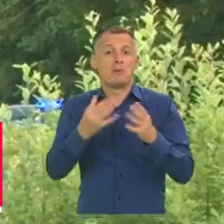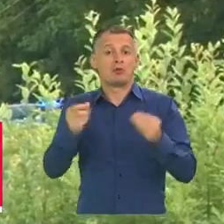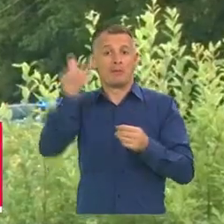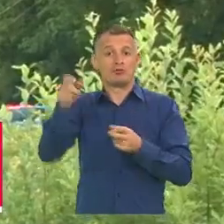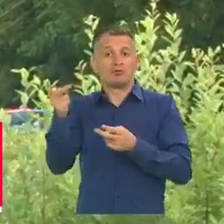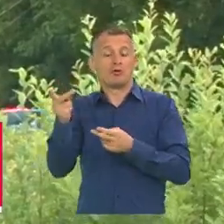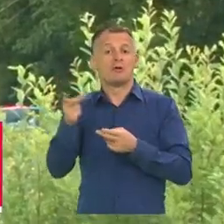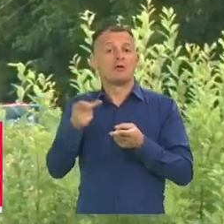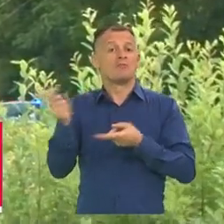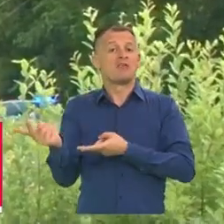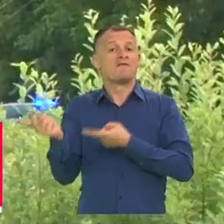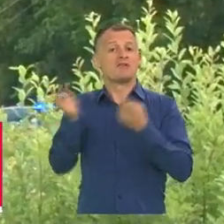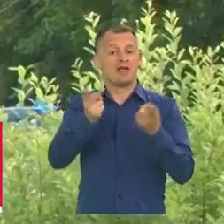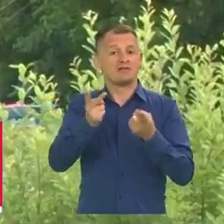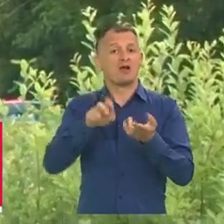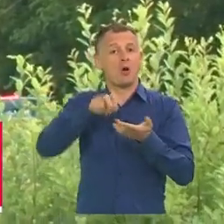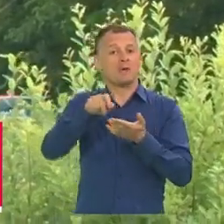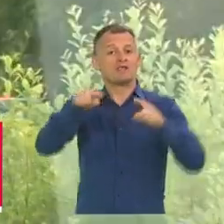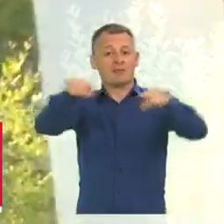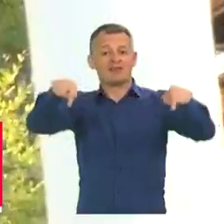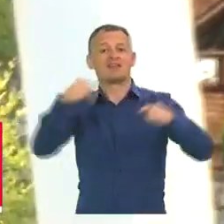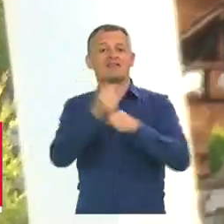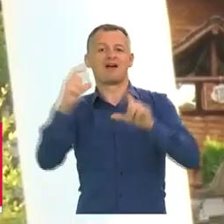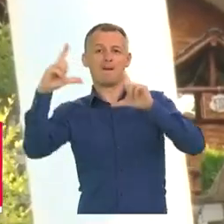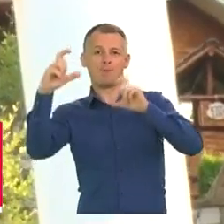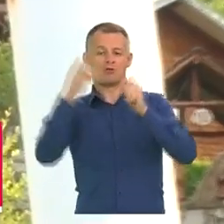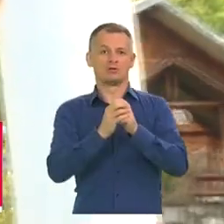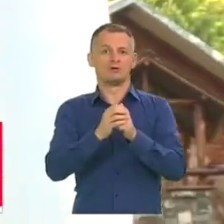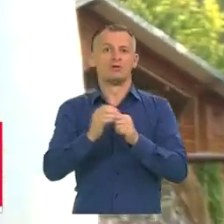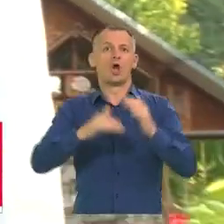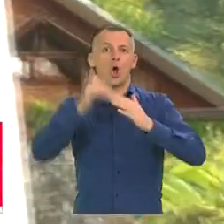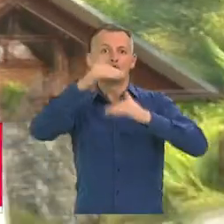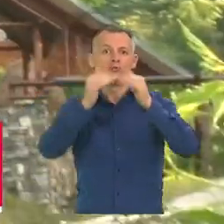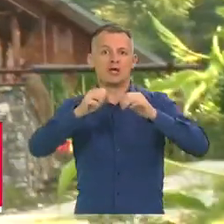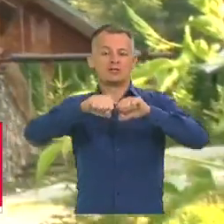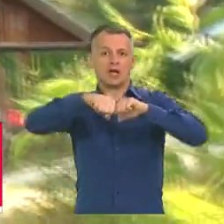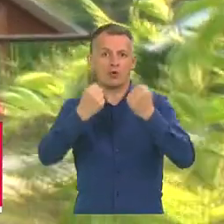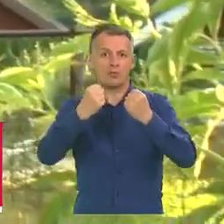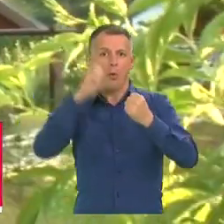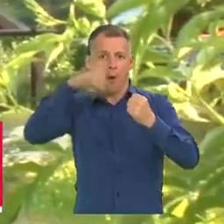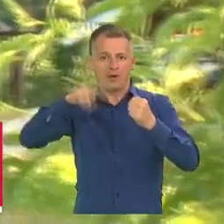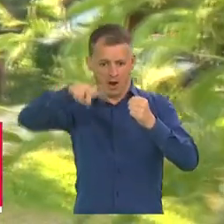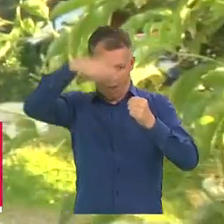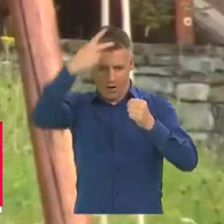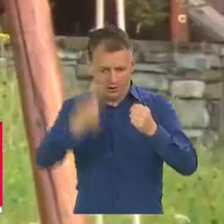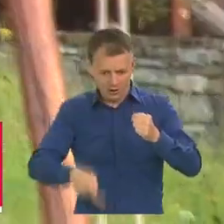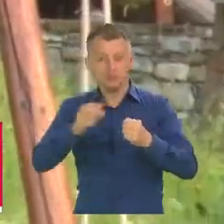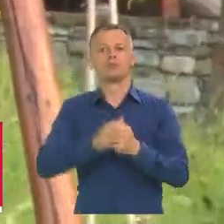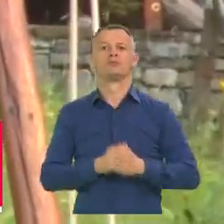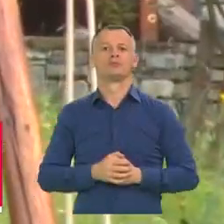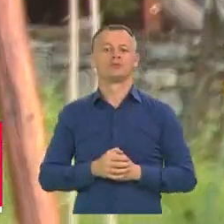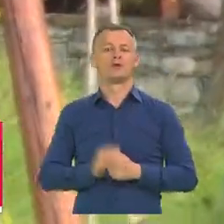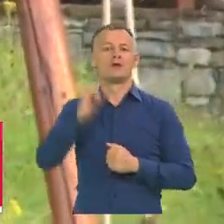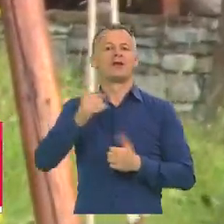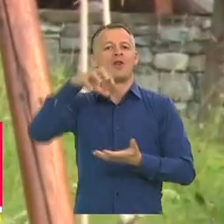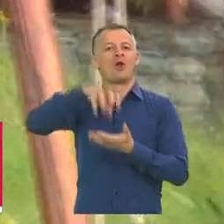au ieșit pe terasa imobilului să facă fotografii. Structura s-a rupt, iar oamenii au căzut în gol. Podeaua unei terase exterioare a unei unități de